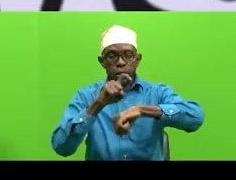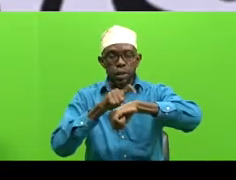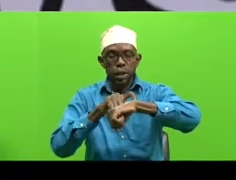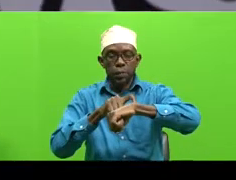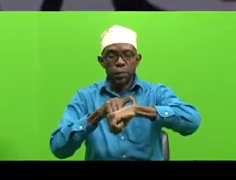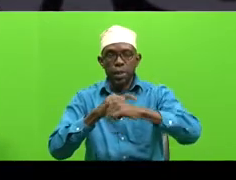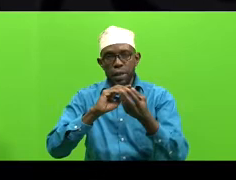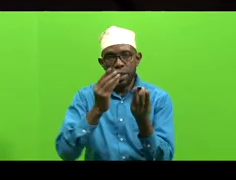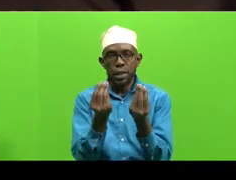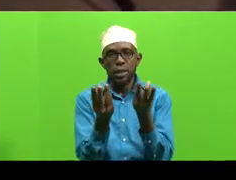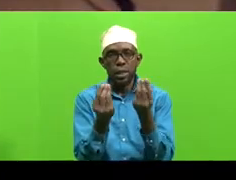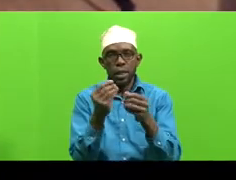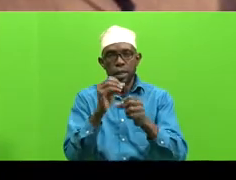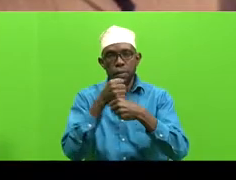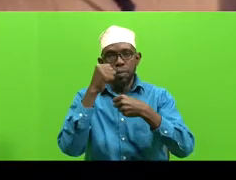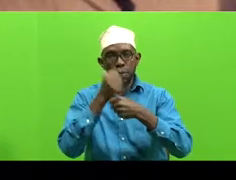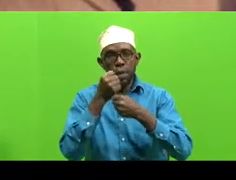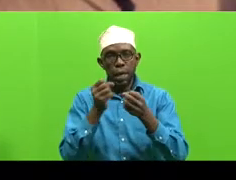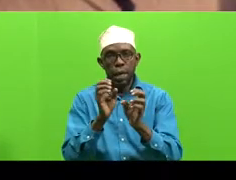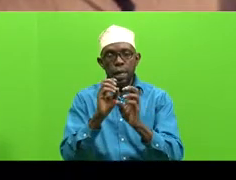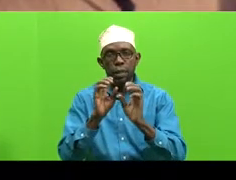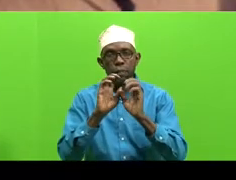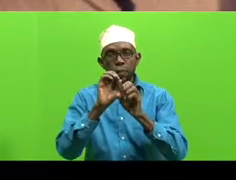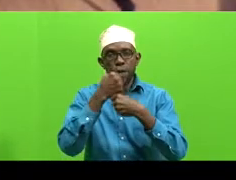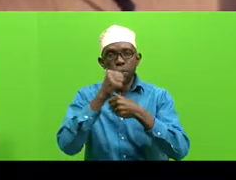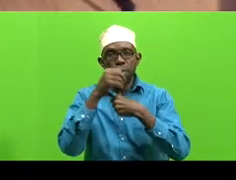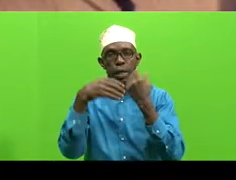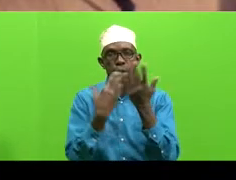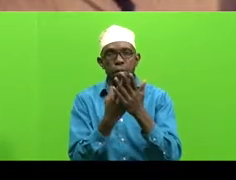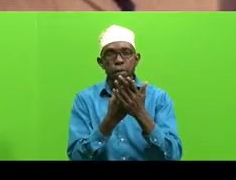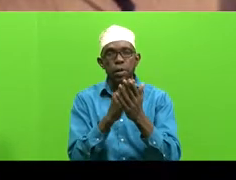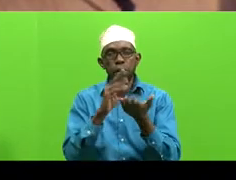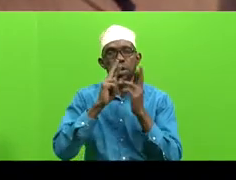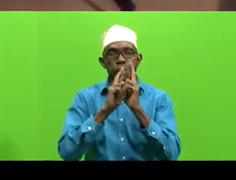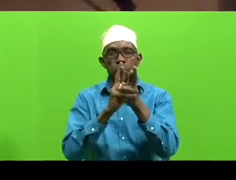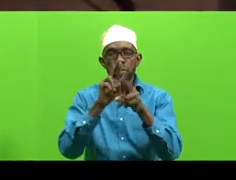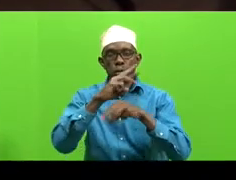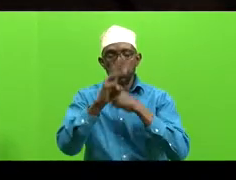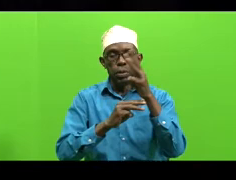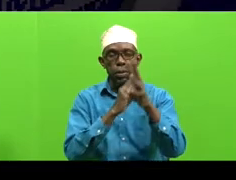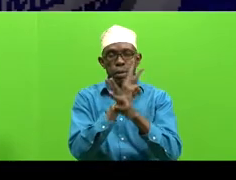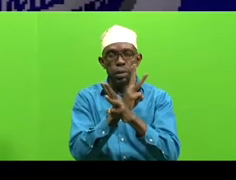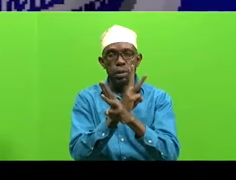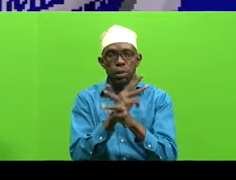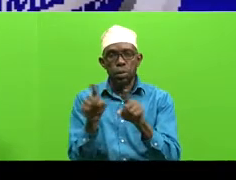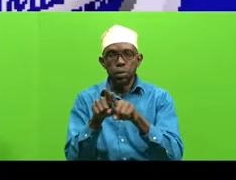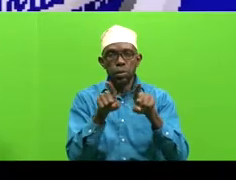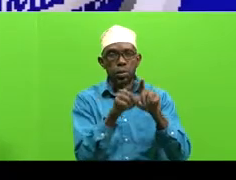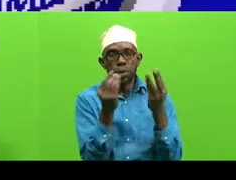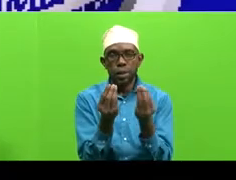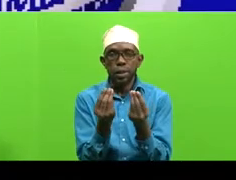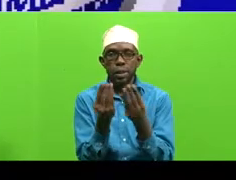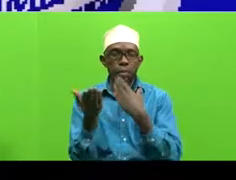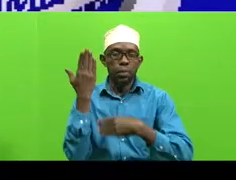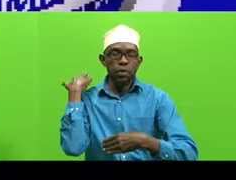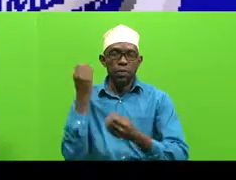to create, edit, and publish your work to the world, but there is a cost. It is also easier than ever